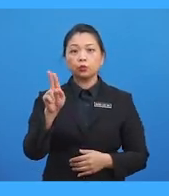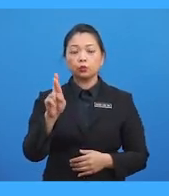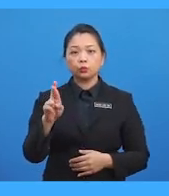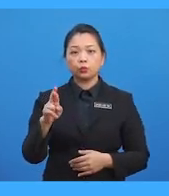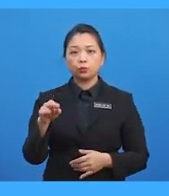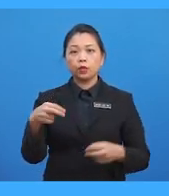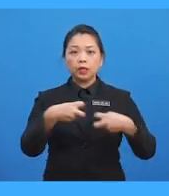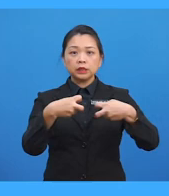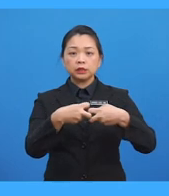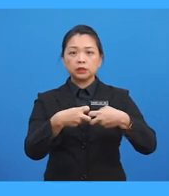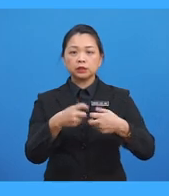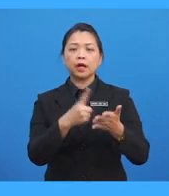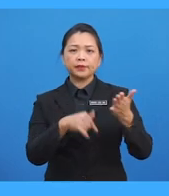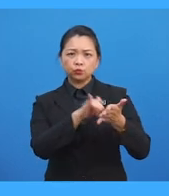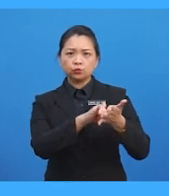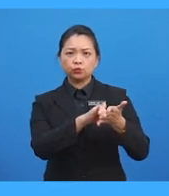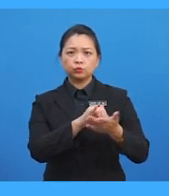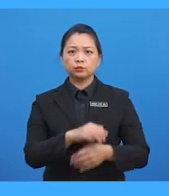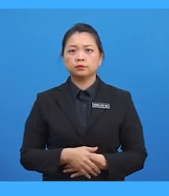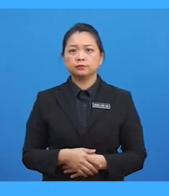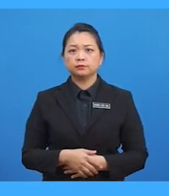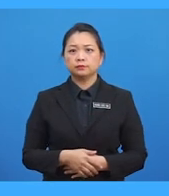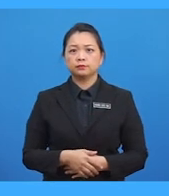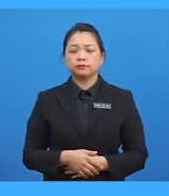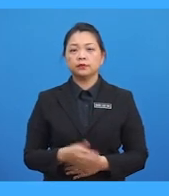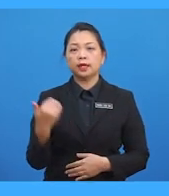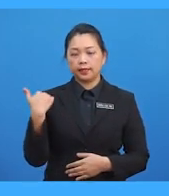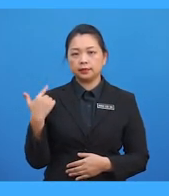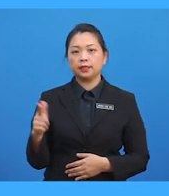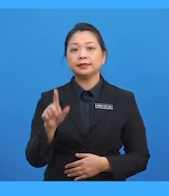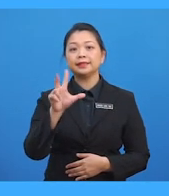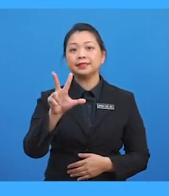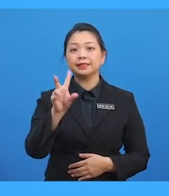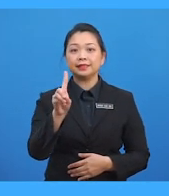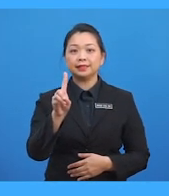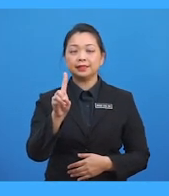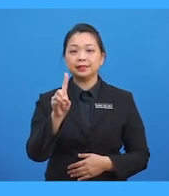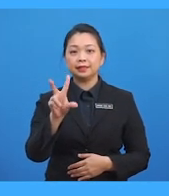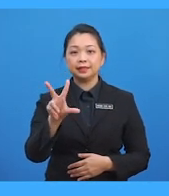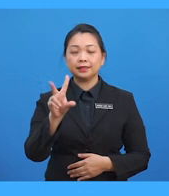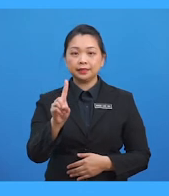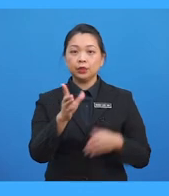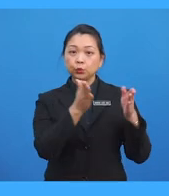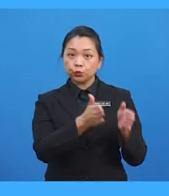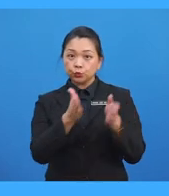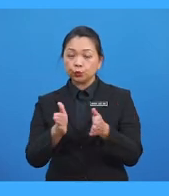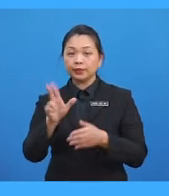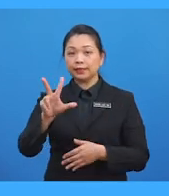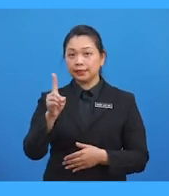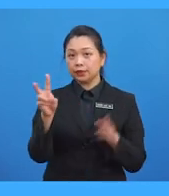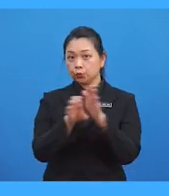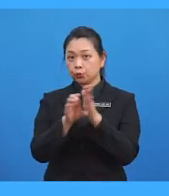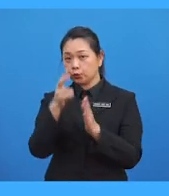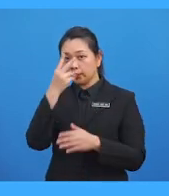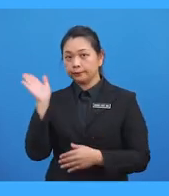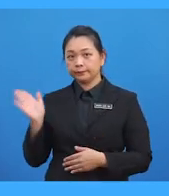bersepadu? Oh, ia merupakan susunan tiga dimensi unsur-unsur sesuatu litar bersepadu dan